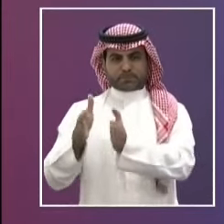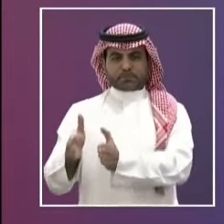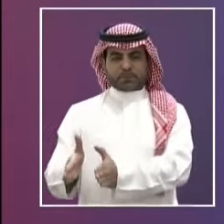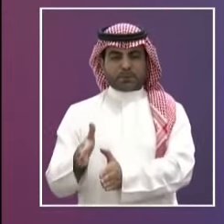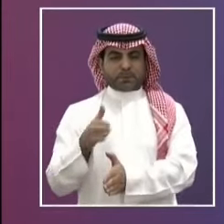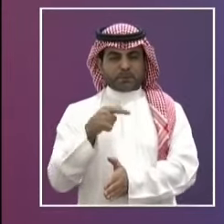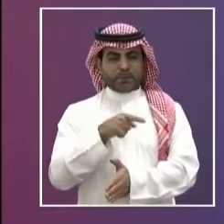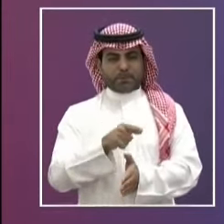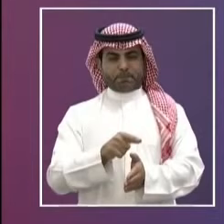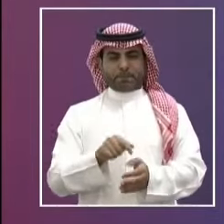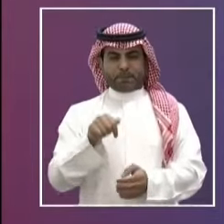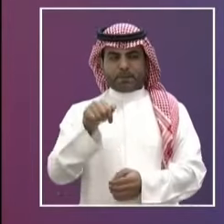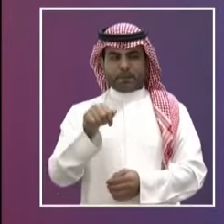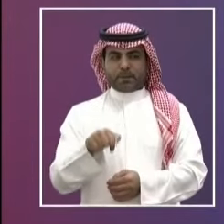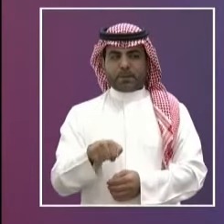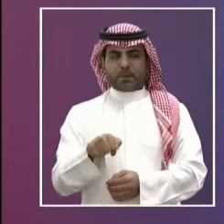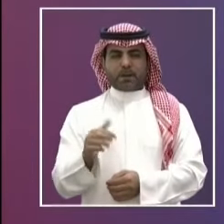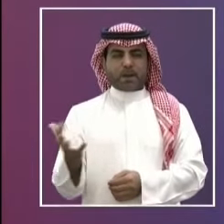الغير مسؤولة.